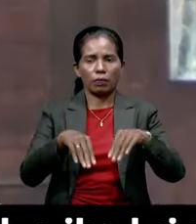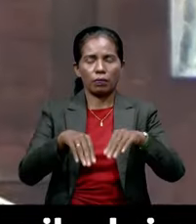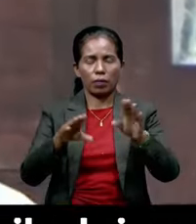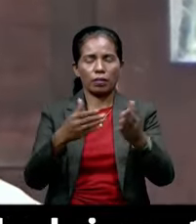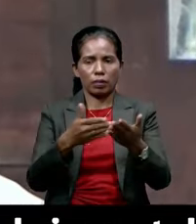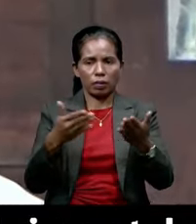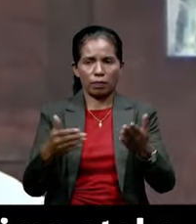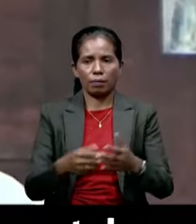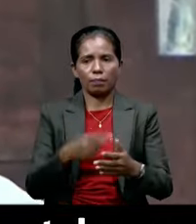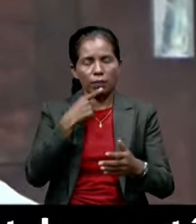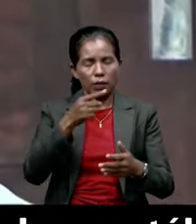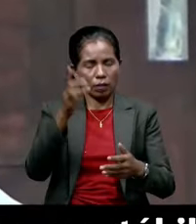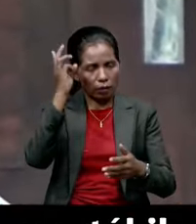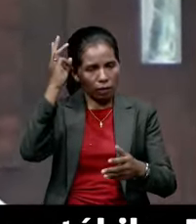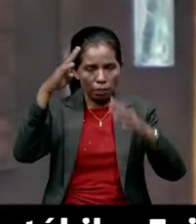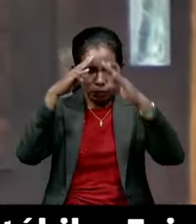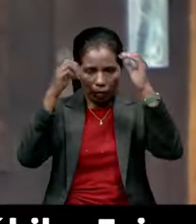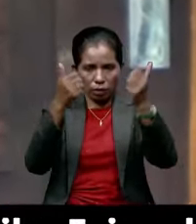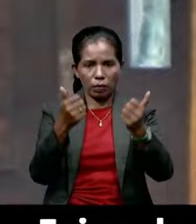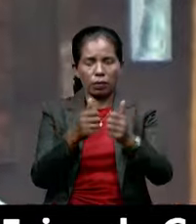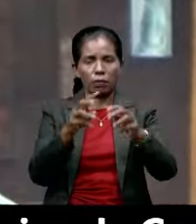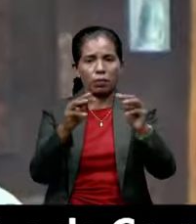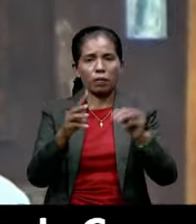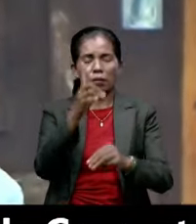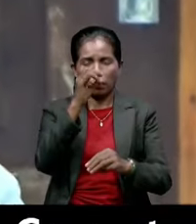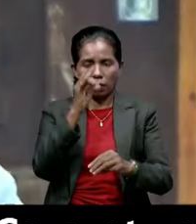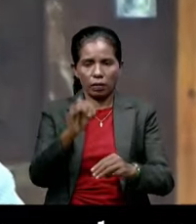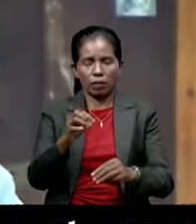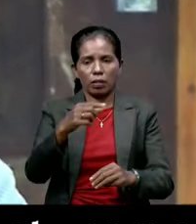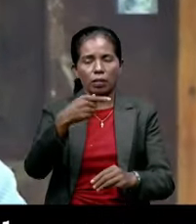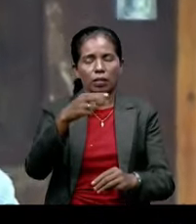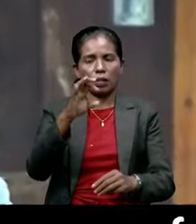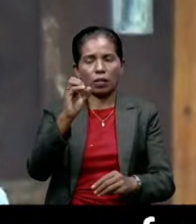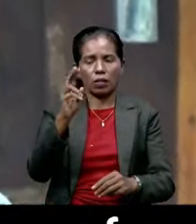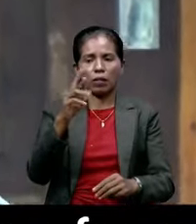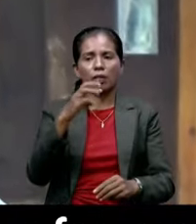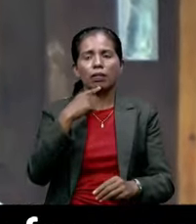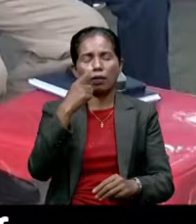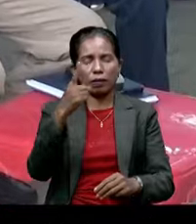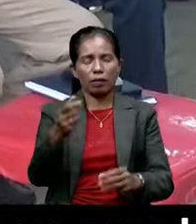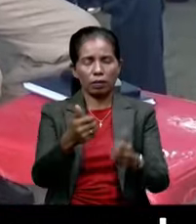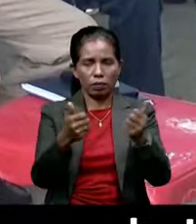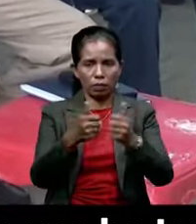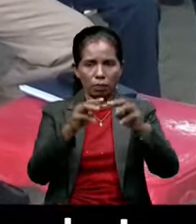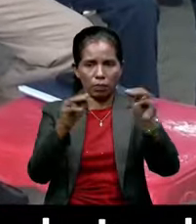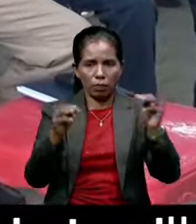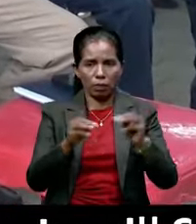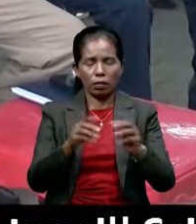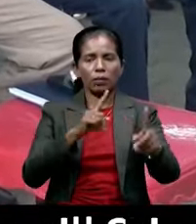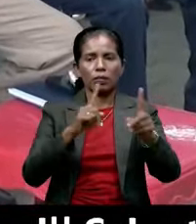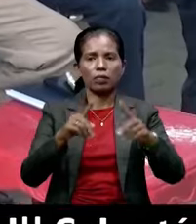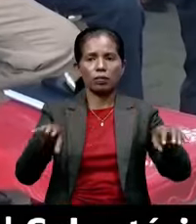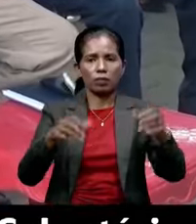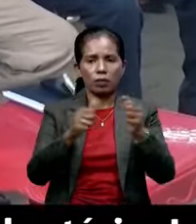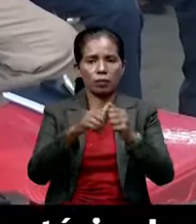loke sesang fong ne. Atamba preocupasang ne, Presidente Autoridade Municipio Dili, Gregorio da Cunha Saldaine Hateten, Autoridade Municipio Dili se coordena ho